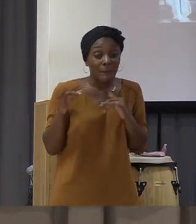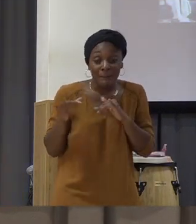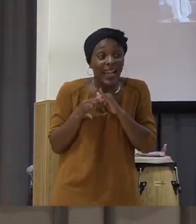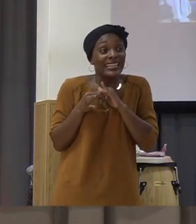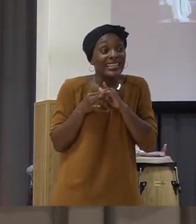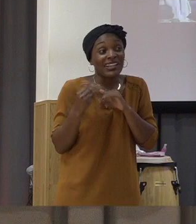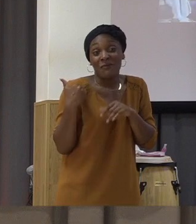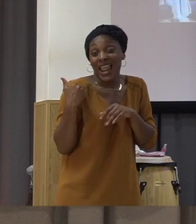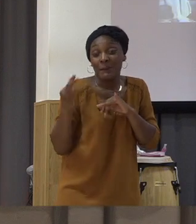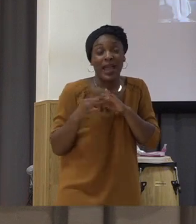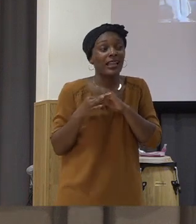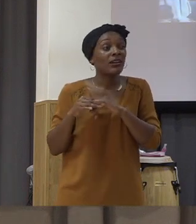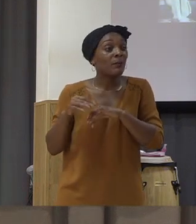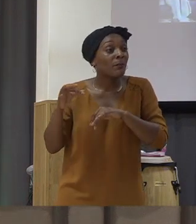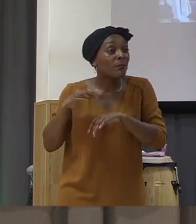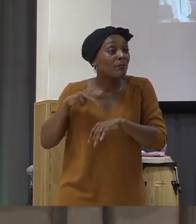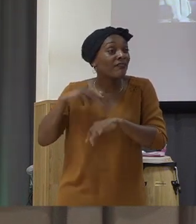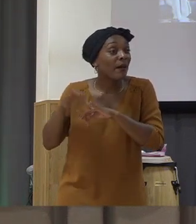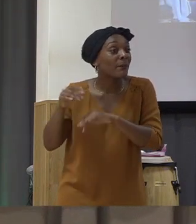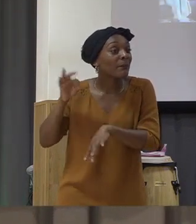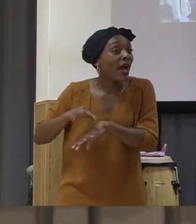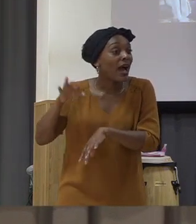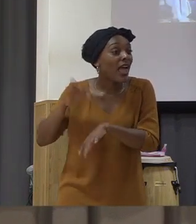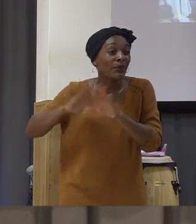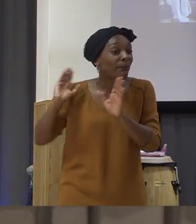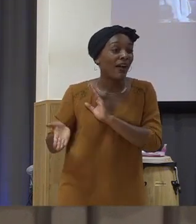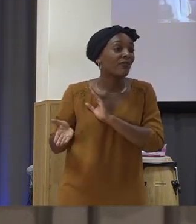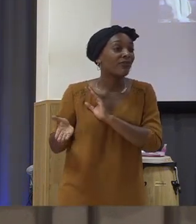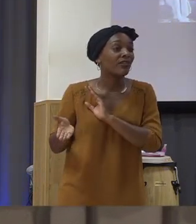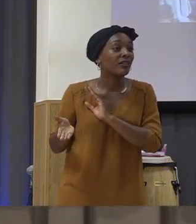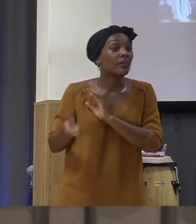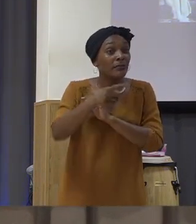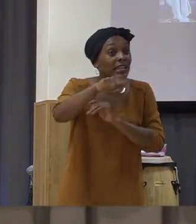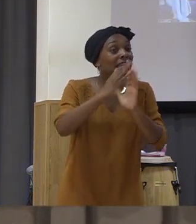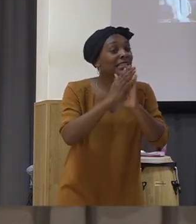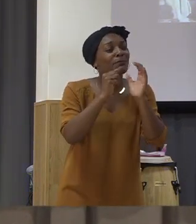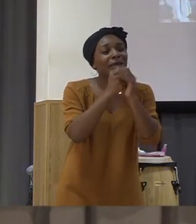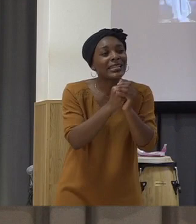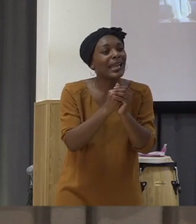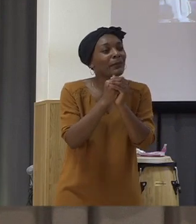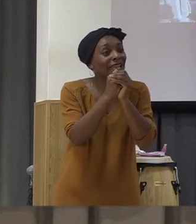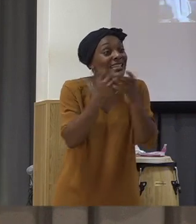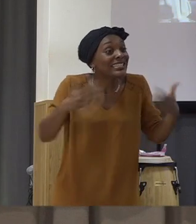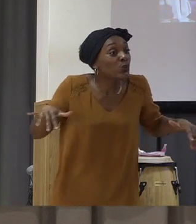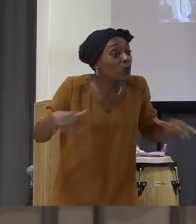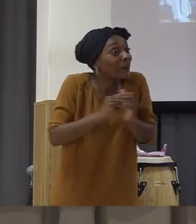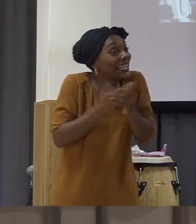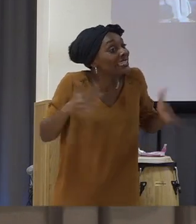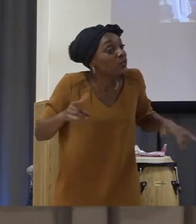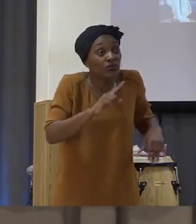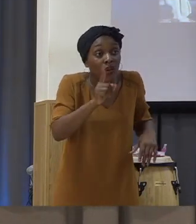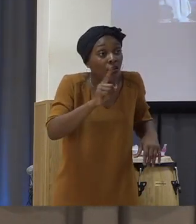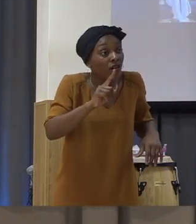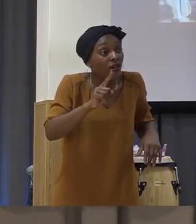marier, mon épouse est tombée malade, mais l'Église priait, mais pas que priait.